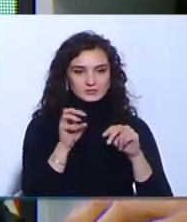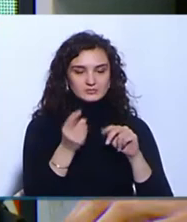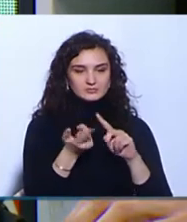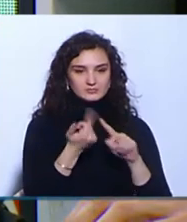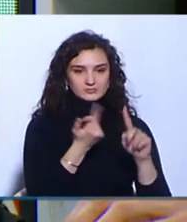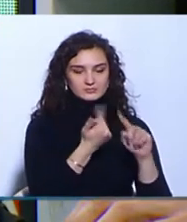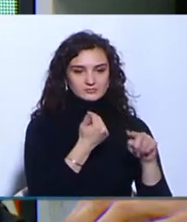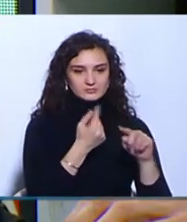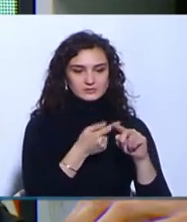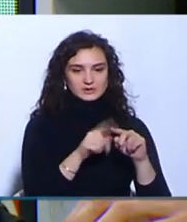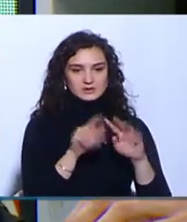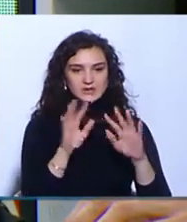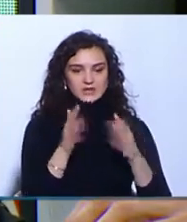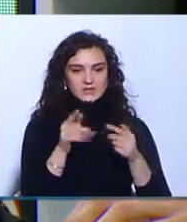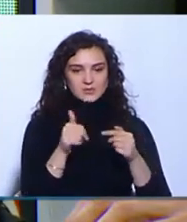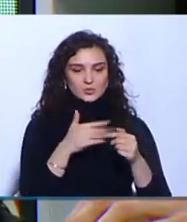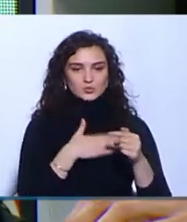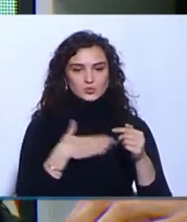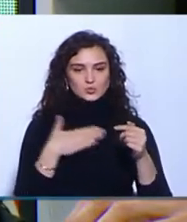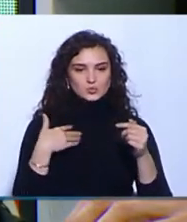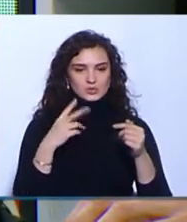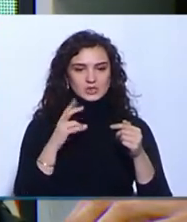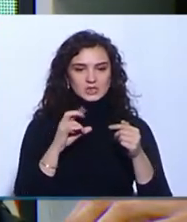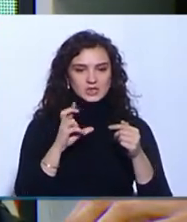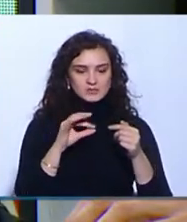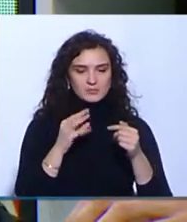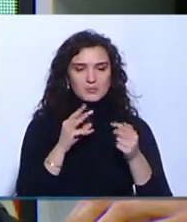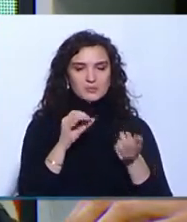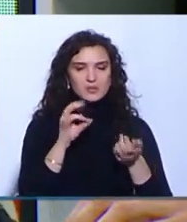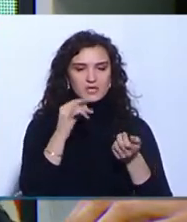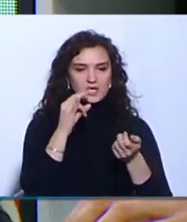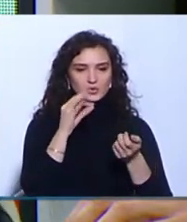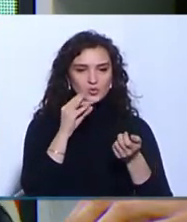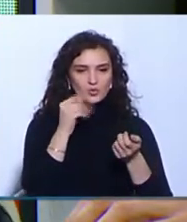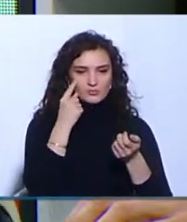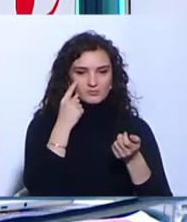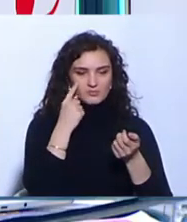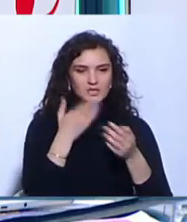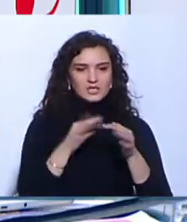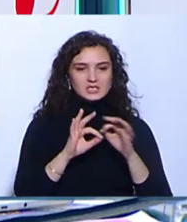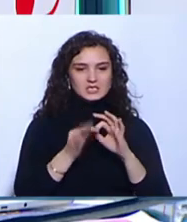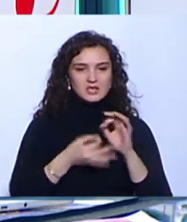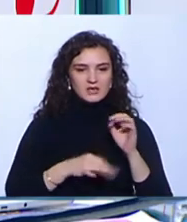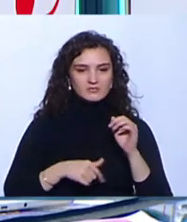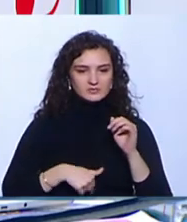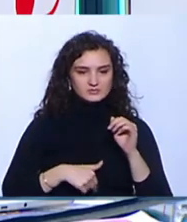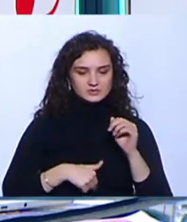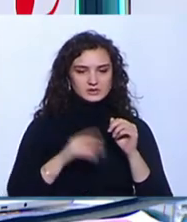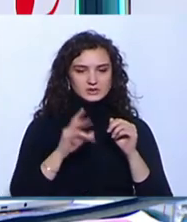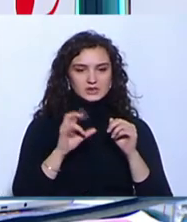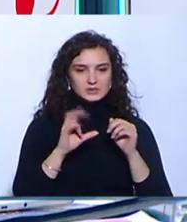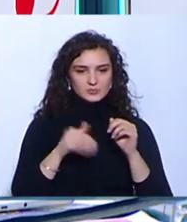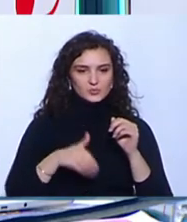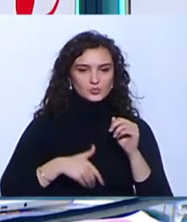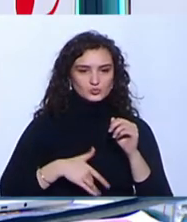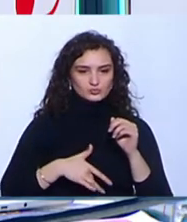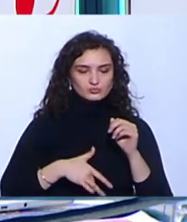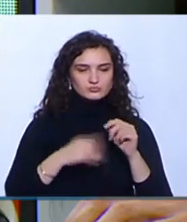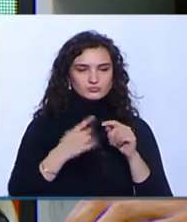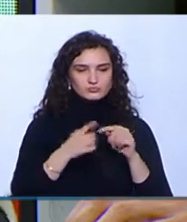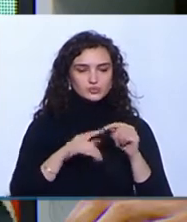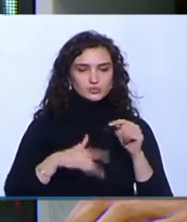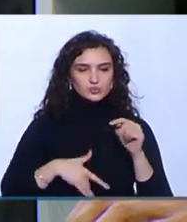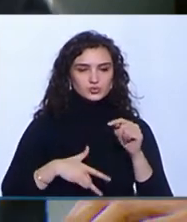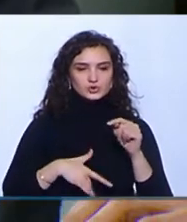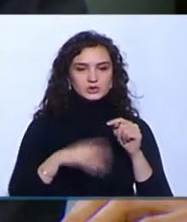რა შეგვიძლია. და ეს ხდება როგორც ძუძუს კიბოს დროს, ისევე მელანომების დროს, ისევე ნაწლავის კიბოს შემთხვევაში, კუჭის კიბოს შემთხვევაში. იცით,